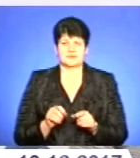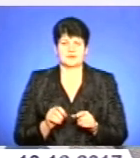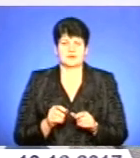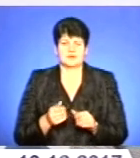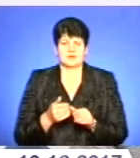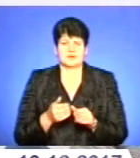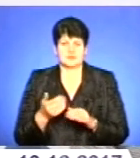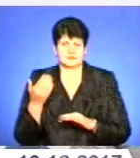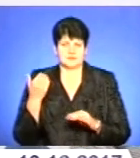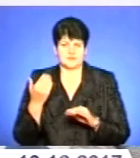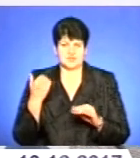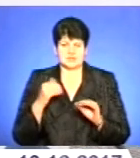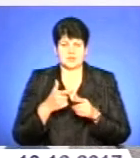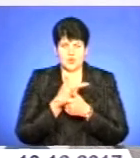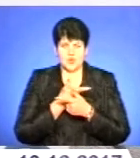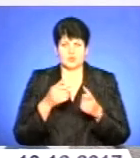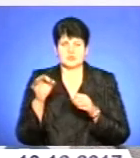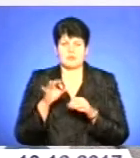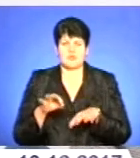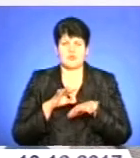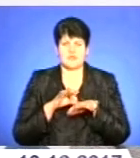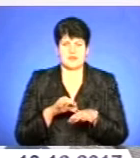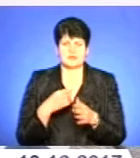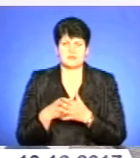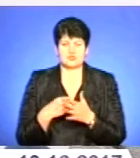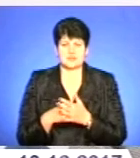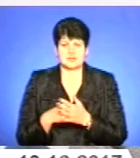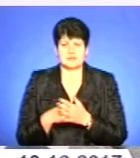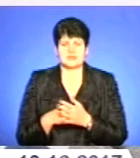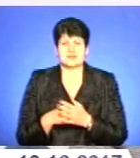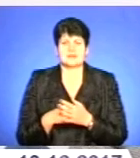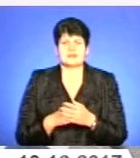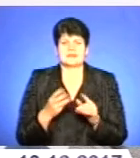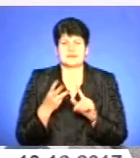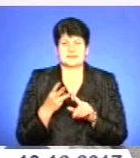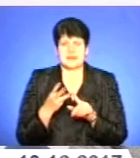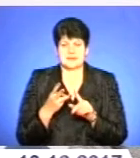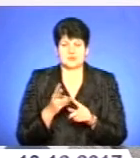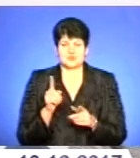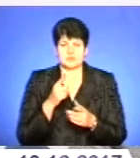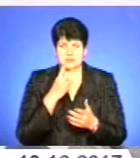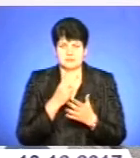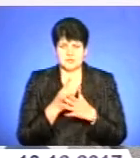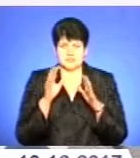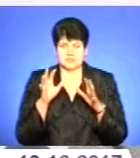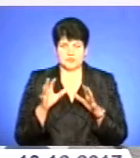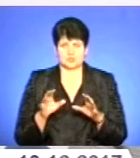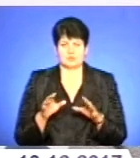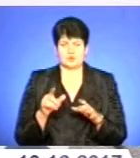завчасне оголошення про проведення цих бюджетних слухань. І третя позиція, яка передбачена статутом громади,